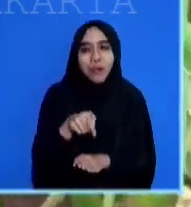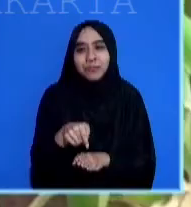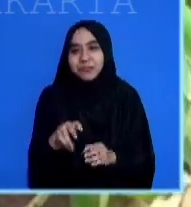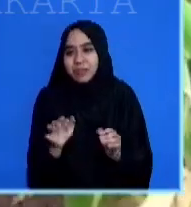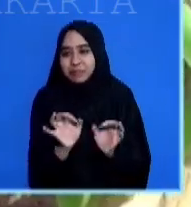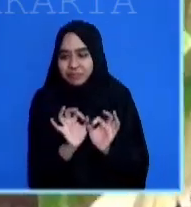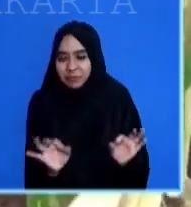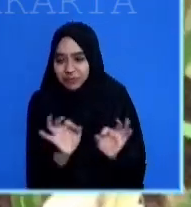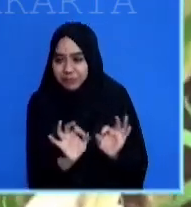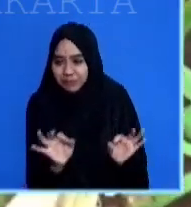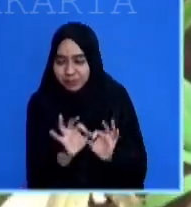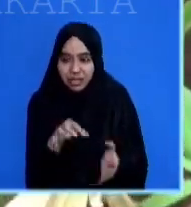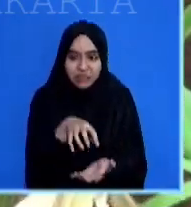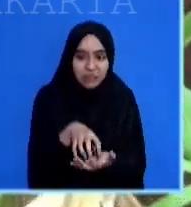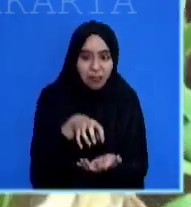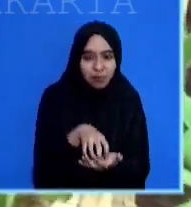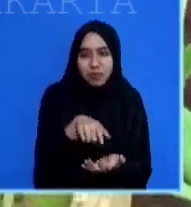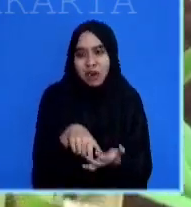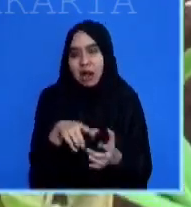angahangangir piranang